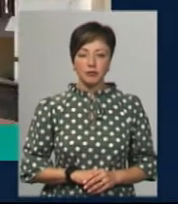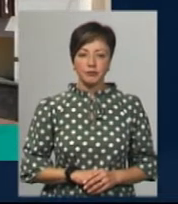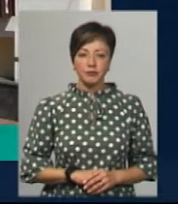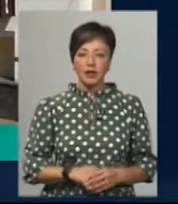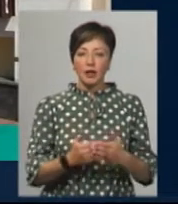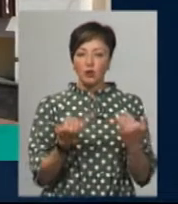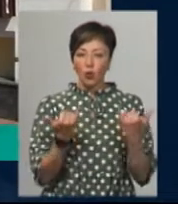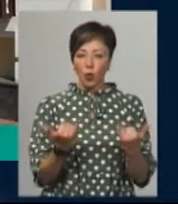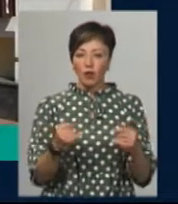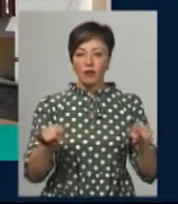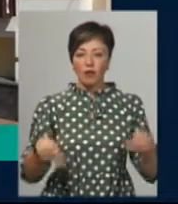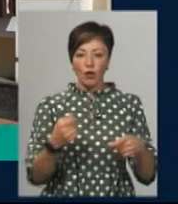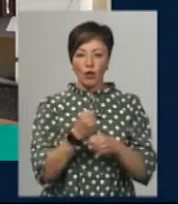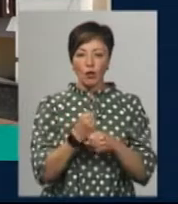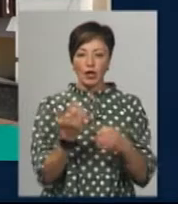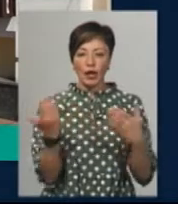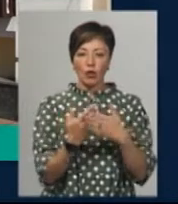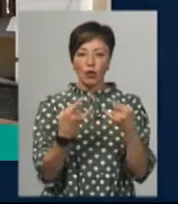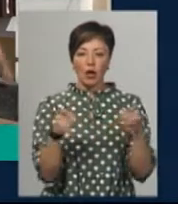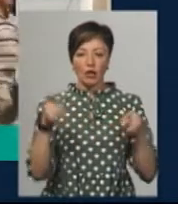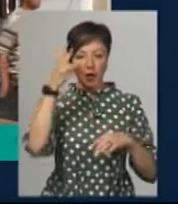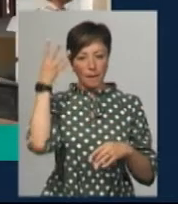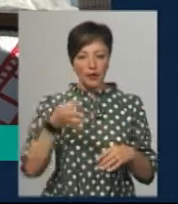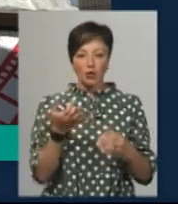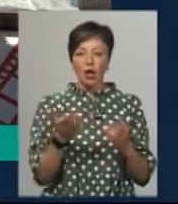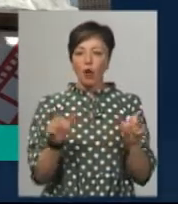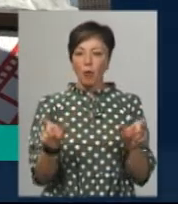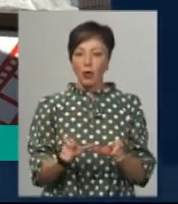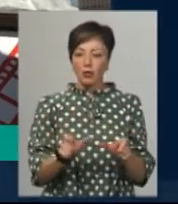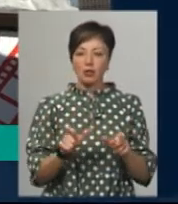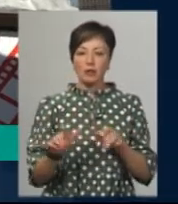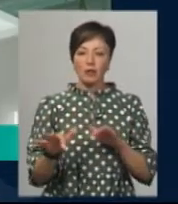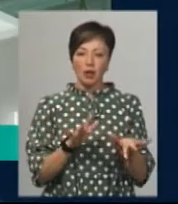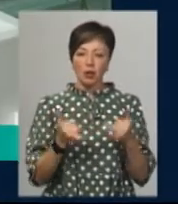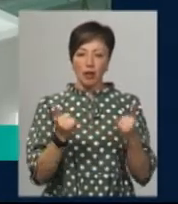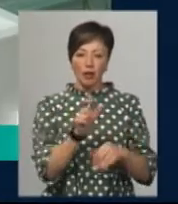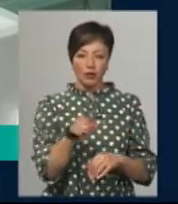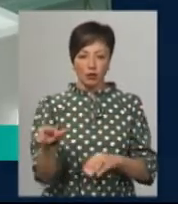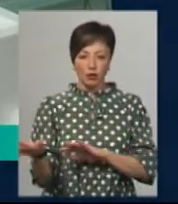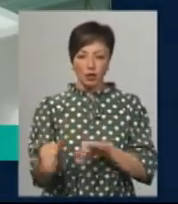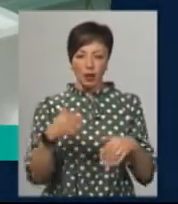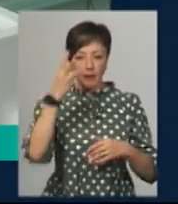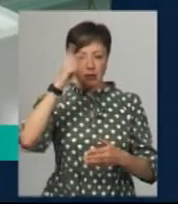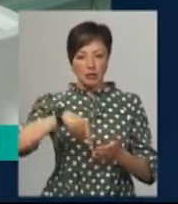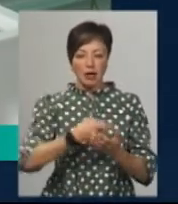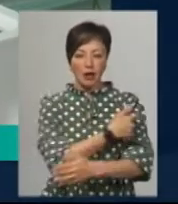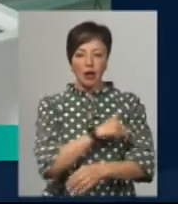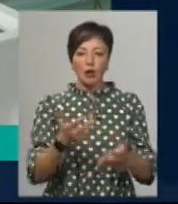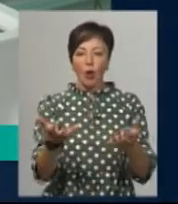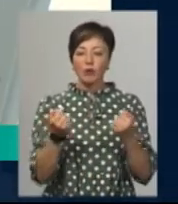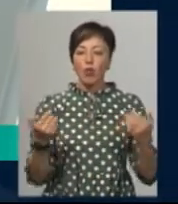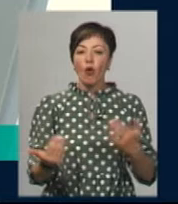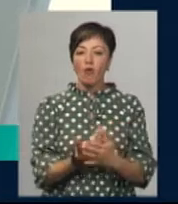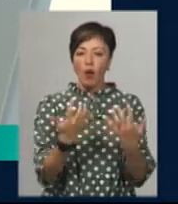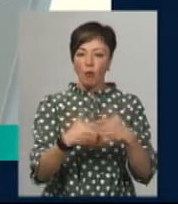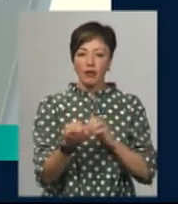Від сьогодні відновили роботу кінотеатри Хмельниччини. Які обмеження діють для відвідувачів? Хмельницька міська лікарня отримала нове